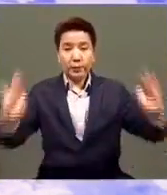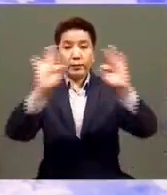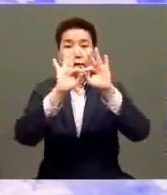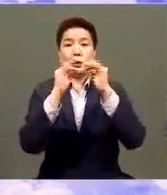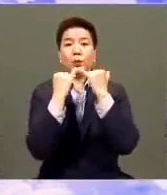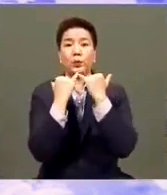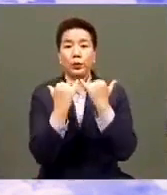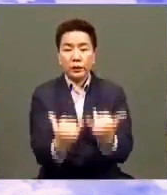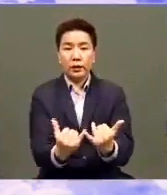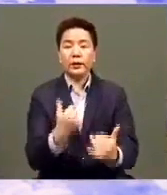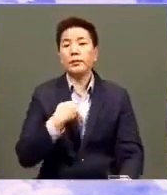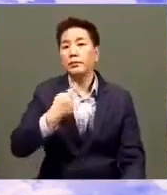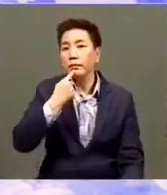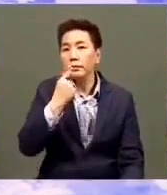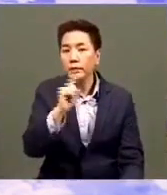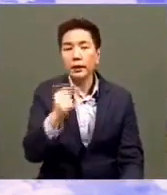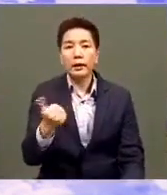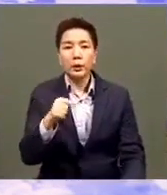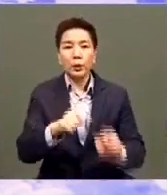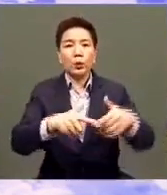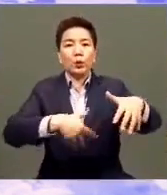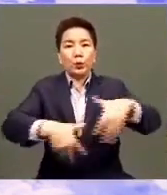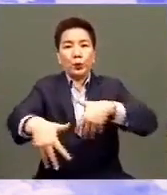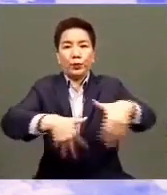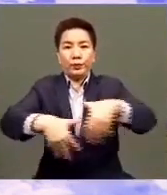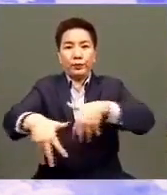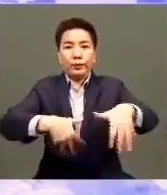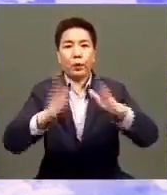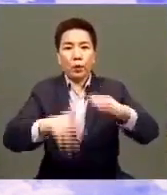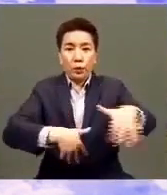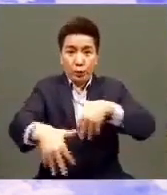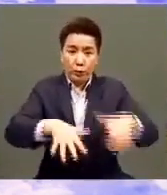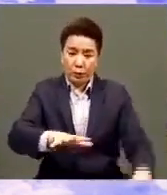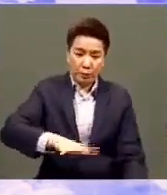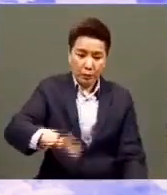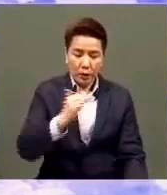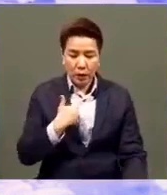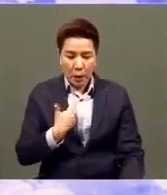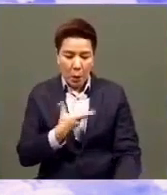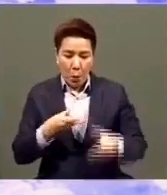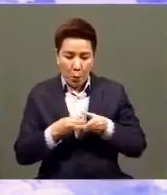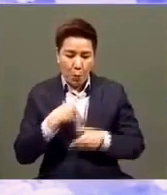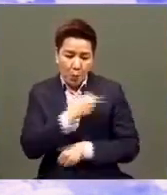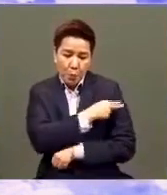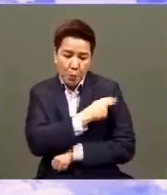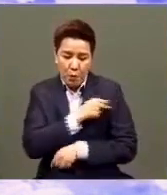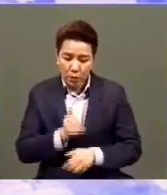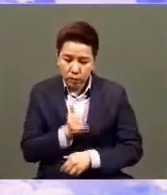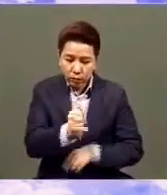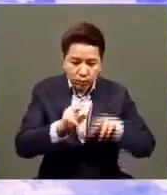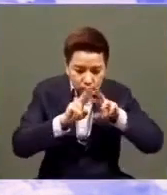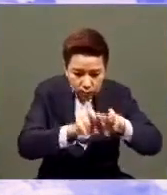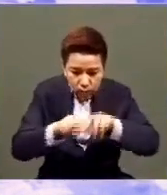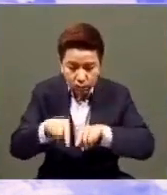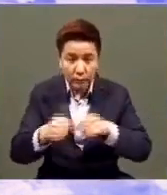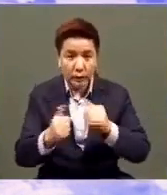คือการค้นหาในชุมชนนะคะการที่จังหวัดสมุทรสาครอย่างที่เ